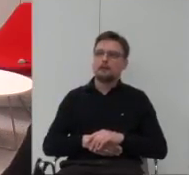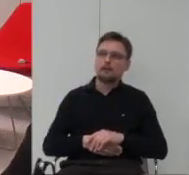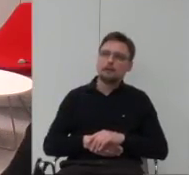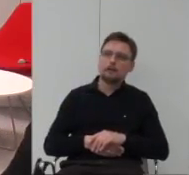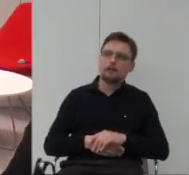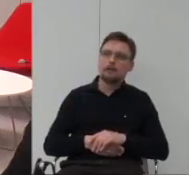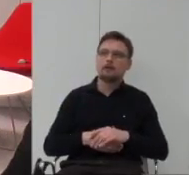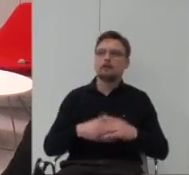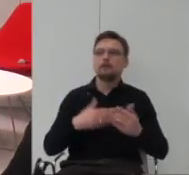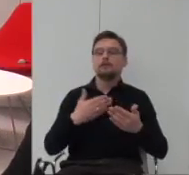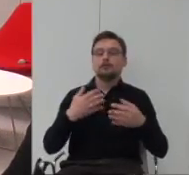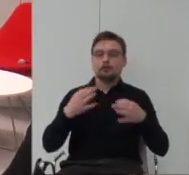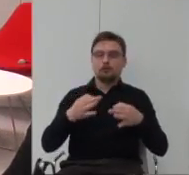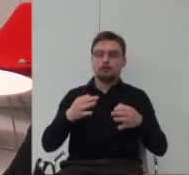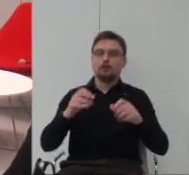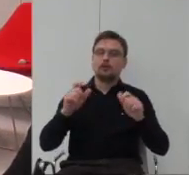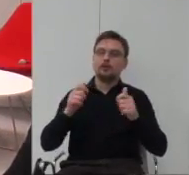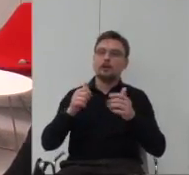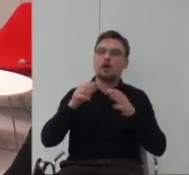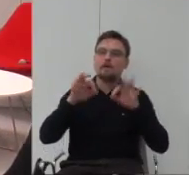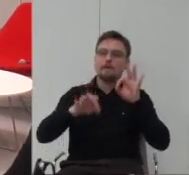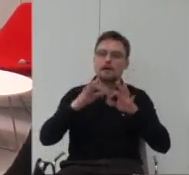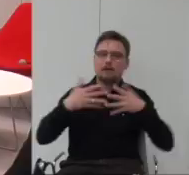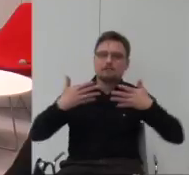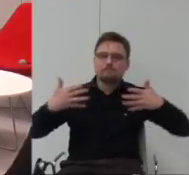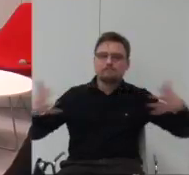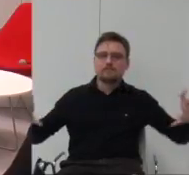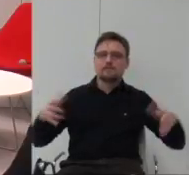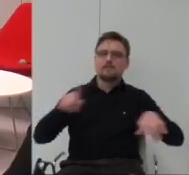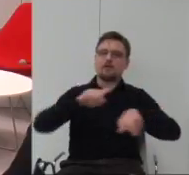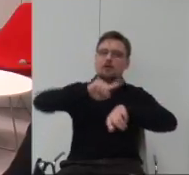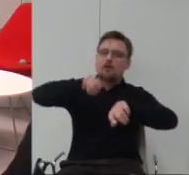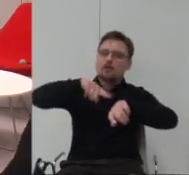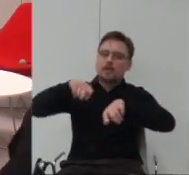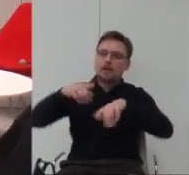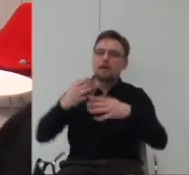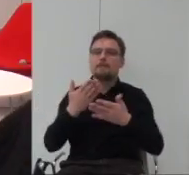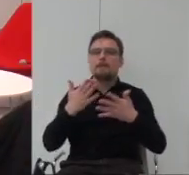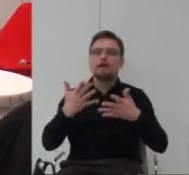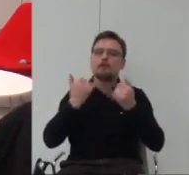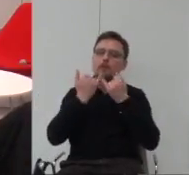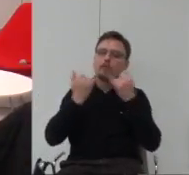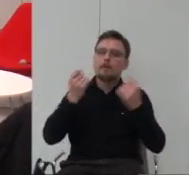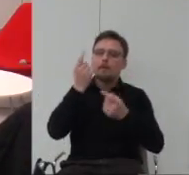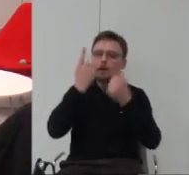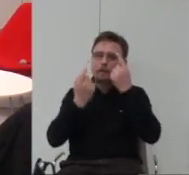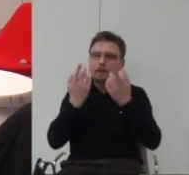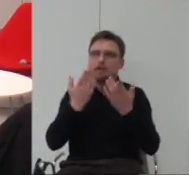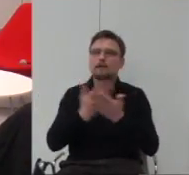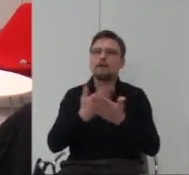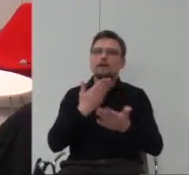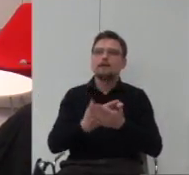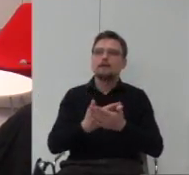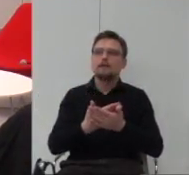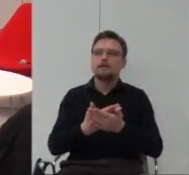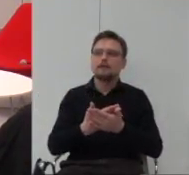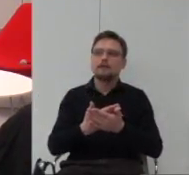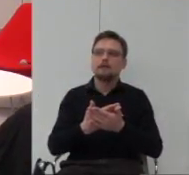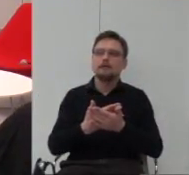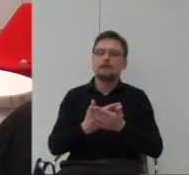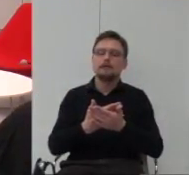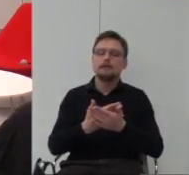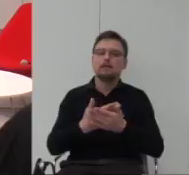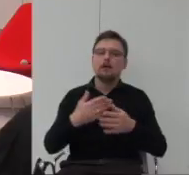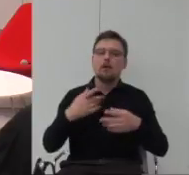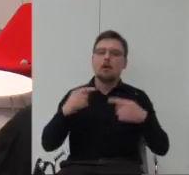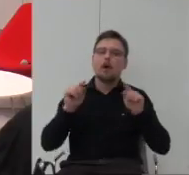się nazywam Joanna Erbel, a to jest... Ja się nazywam Igor Łysiuk i z racji tego, że dzisiejsze wydarzenie jest tak obszerne i będziemy Państwu